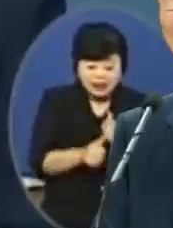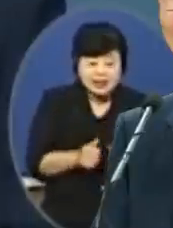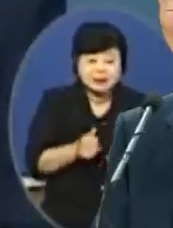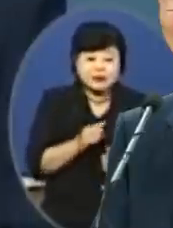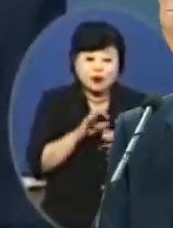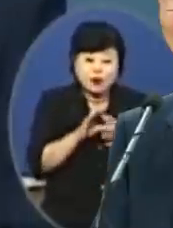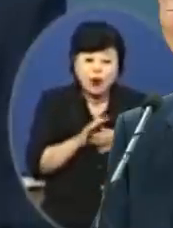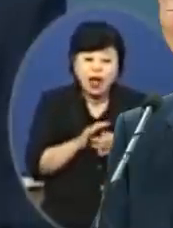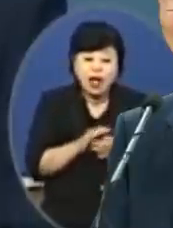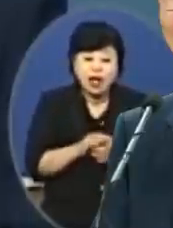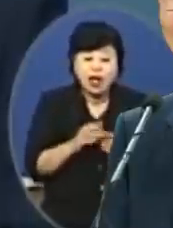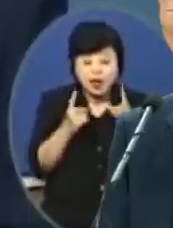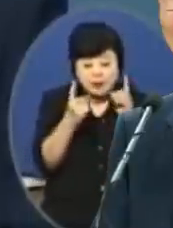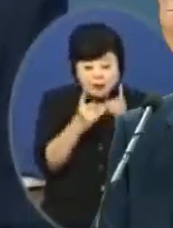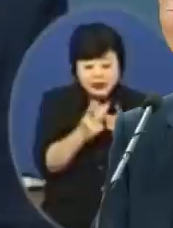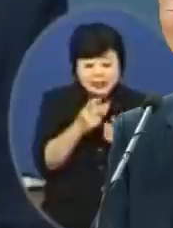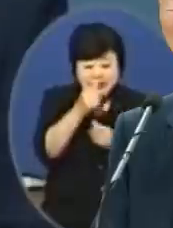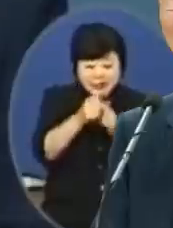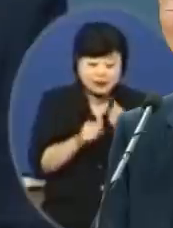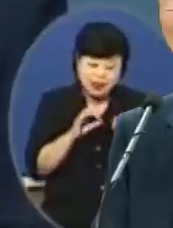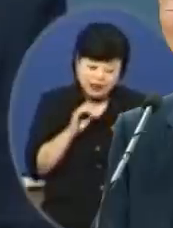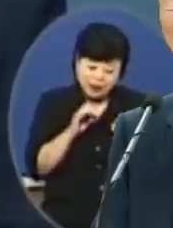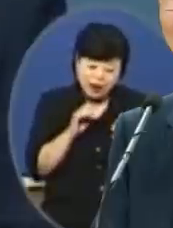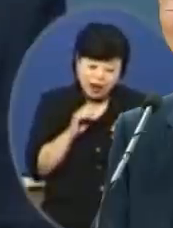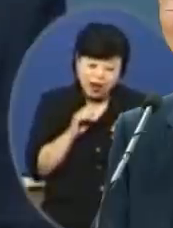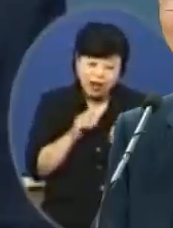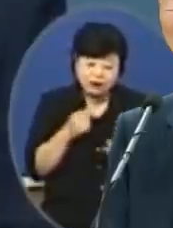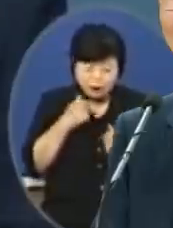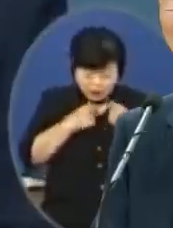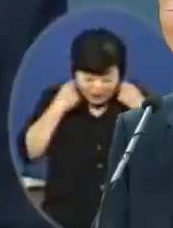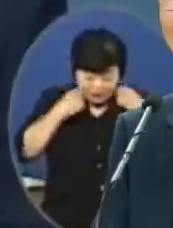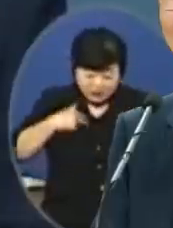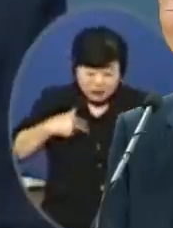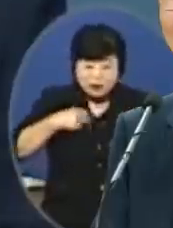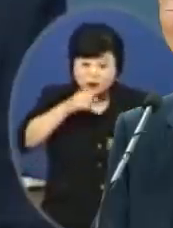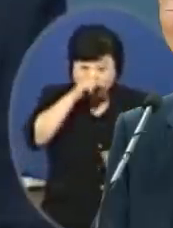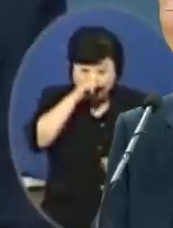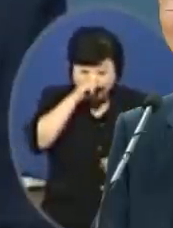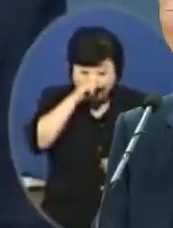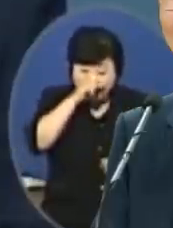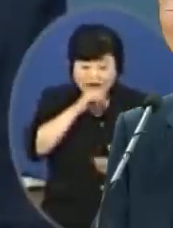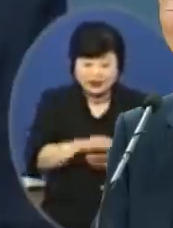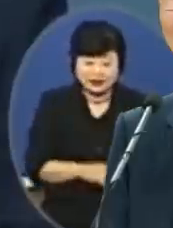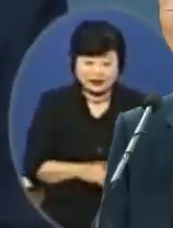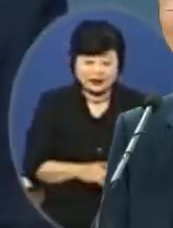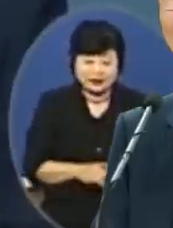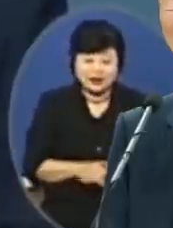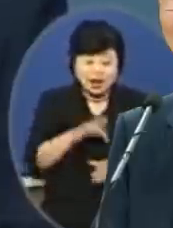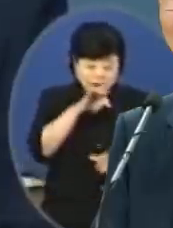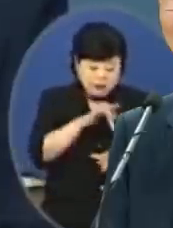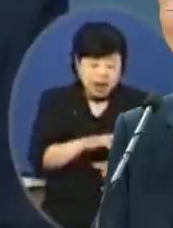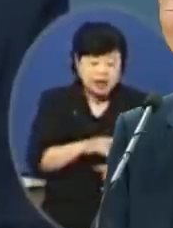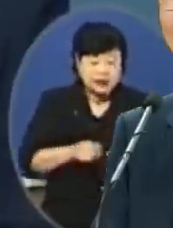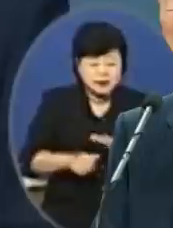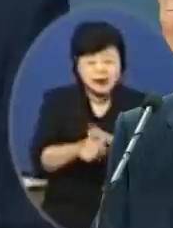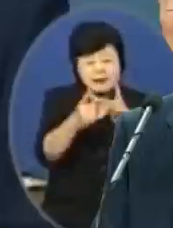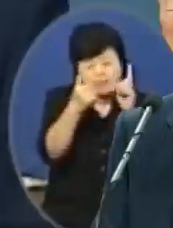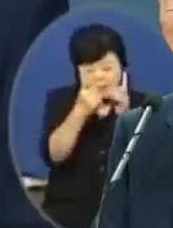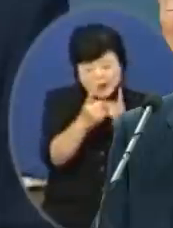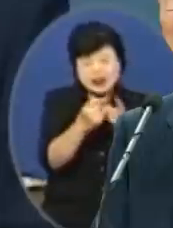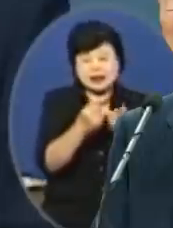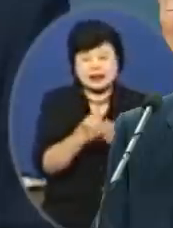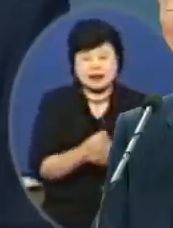하나님과 만났으니 하나님과 대화하고 기뻐하고 즐거워했으면 좋을 것인데 나가서 마귀와 만났어.